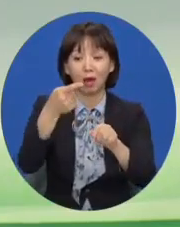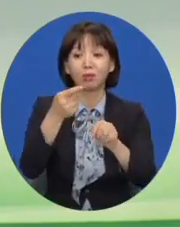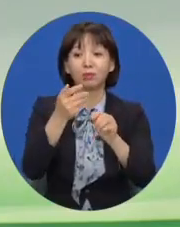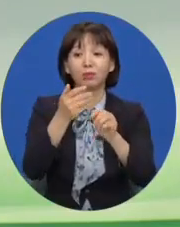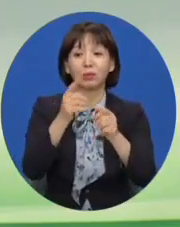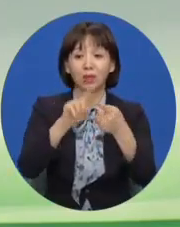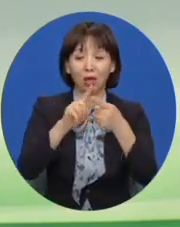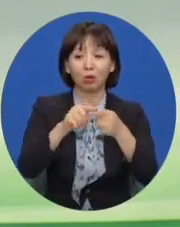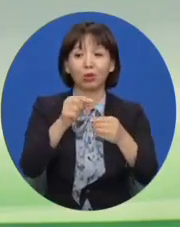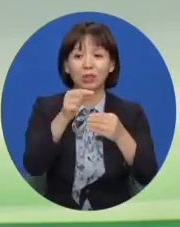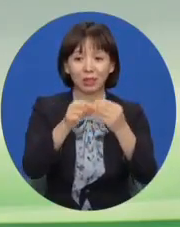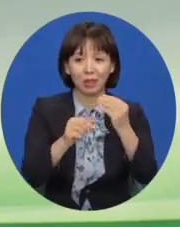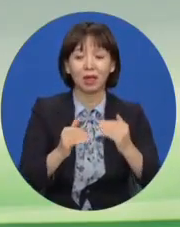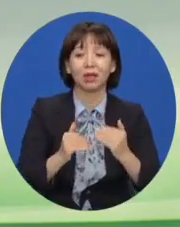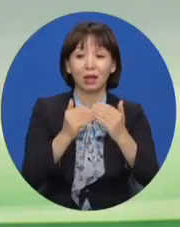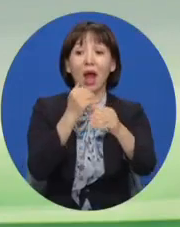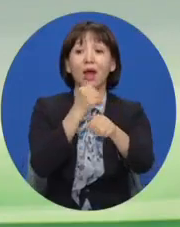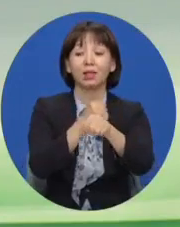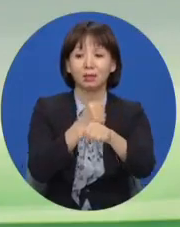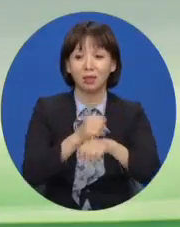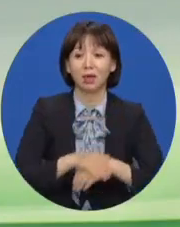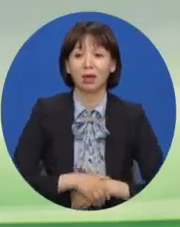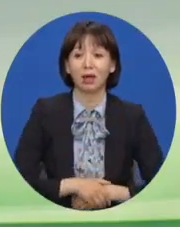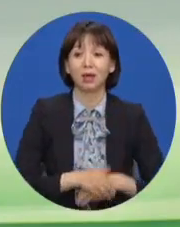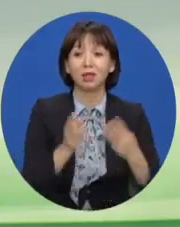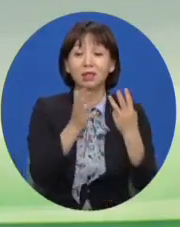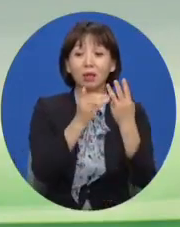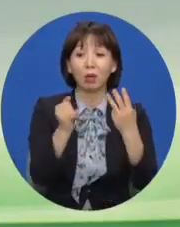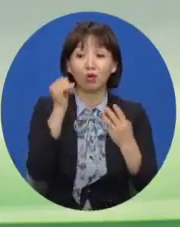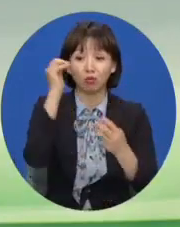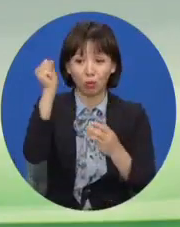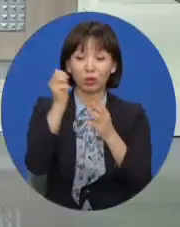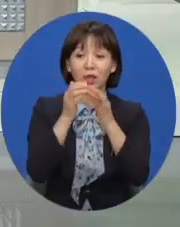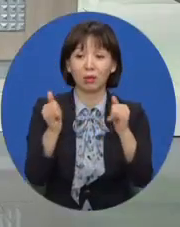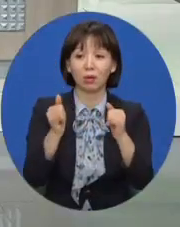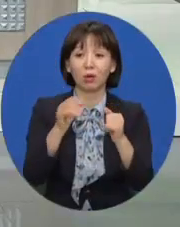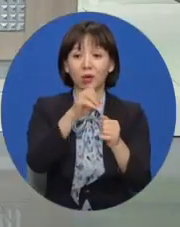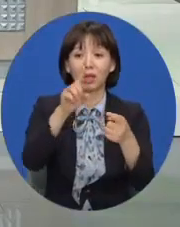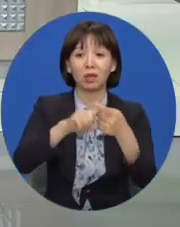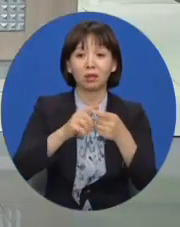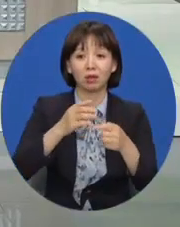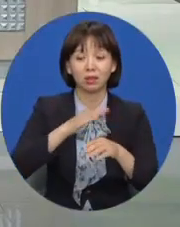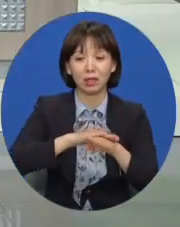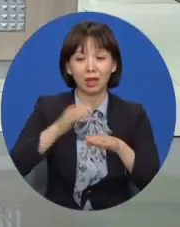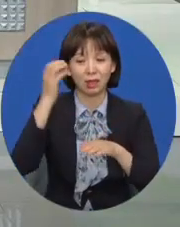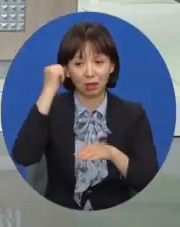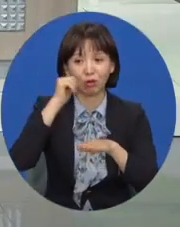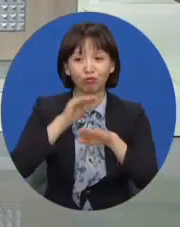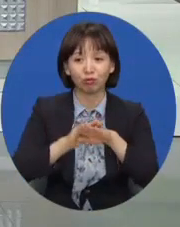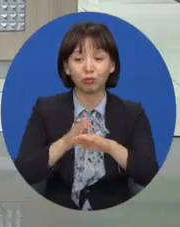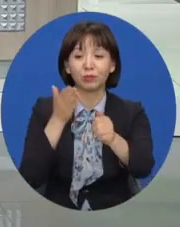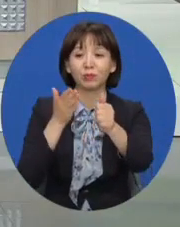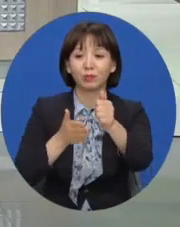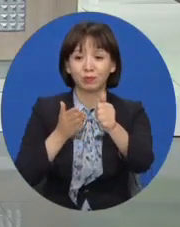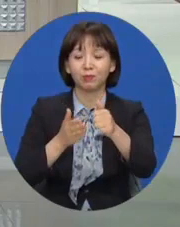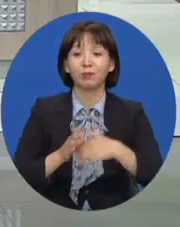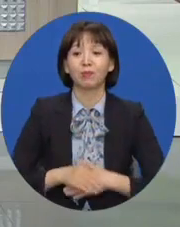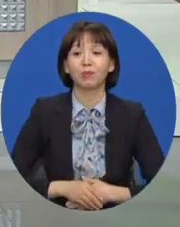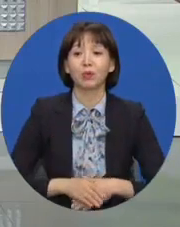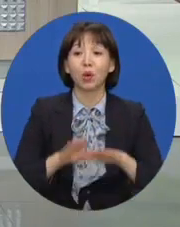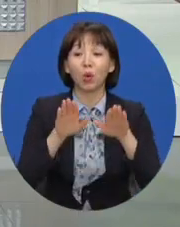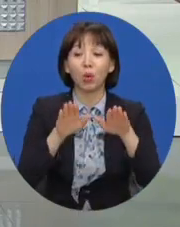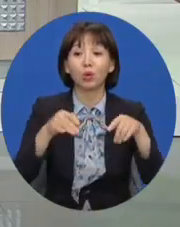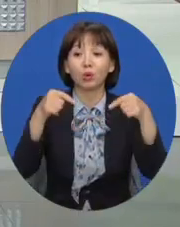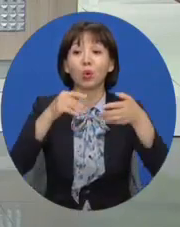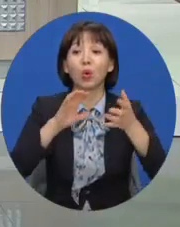후보자들께 순서를 넘겨드리도록 하겠습니다. 세 분 후보자들께서는 각별히 이 점을 좀 유념해 주시기 바라겠습니다. 그럼 오늘